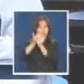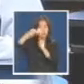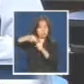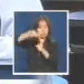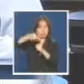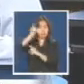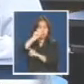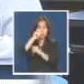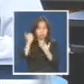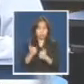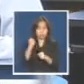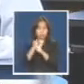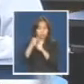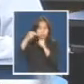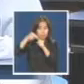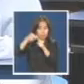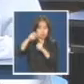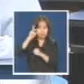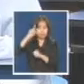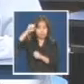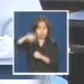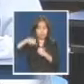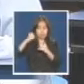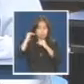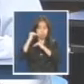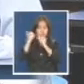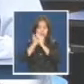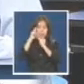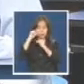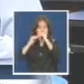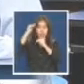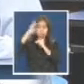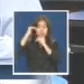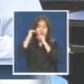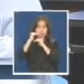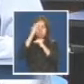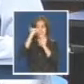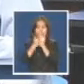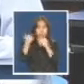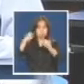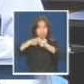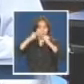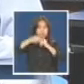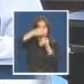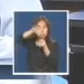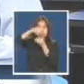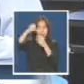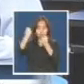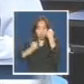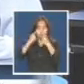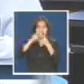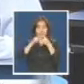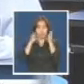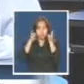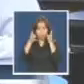งราคาน้ำมันดีเซลไว้ไม่ให้เกินลิตรละ30บาทเพื่อป้องกันไม่ให้ปัญหาในเรื่องของค่าขนส่งแล้วก็ราคาของสินค้าตัวอื่นๆนั้นจ